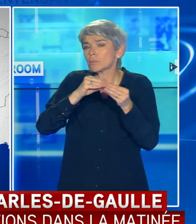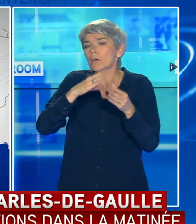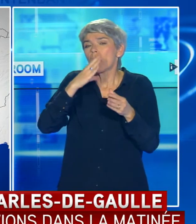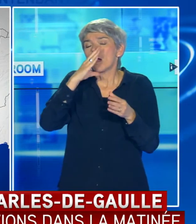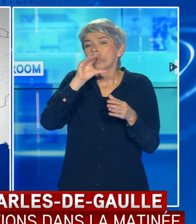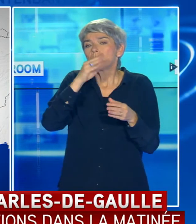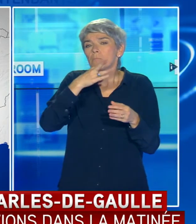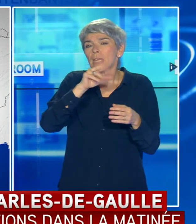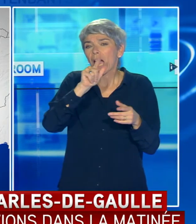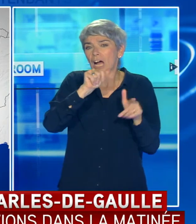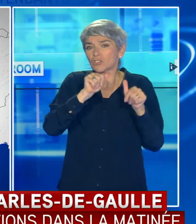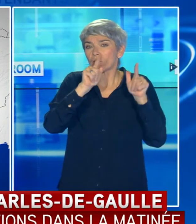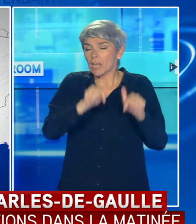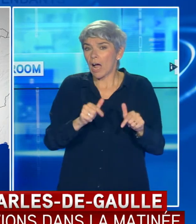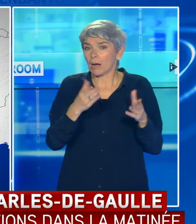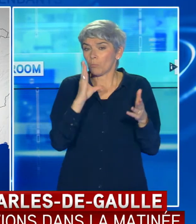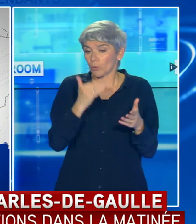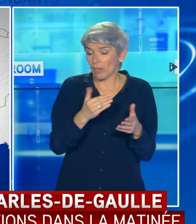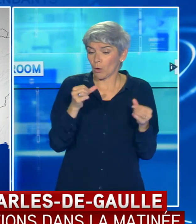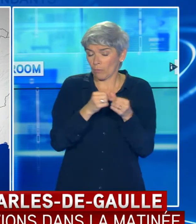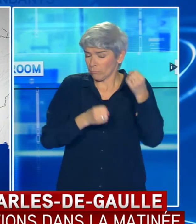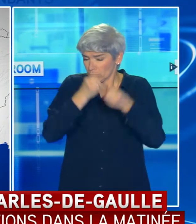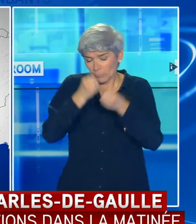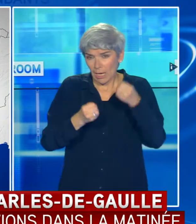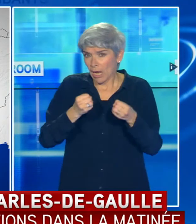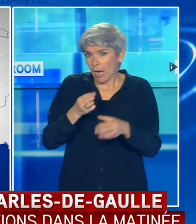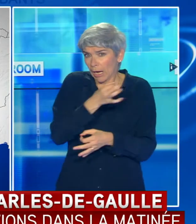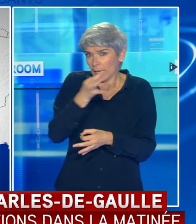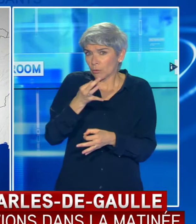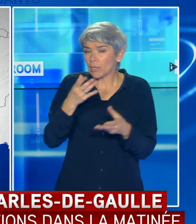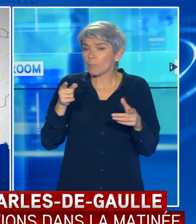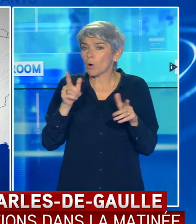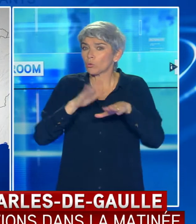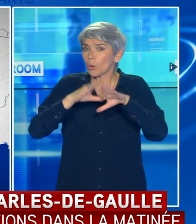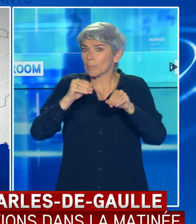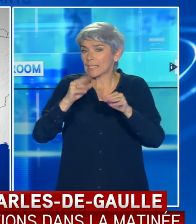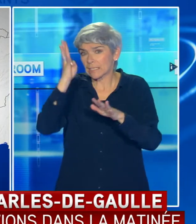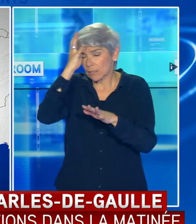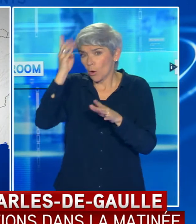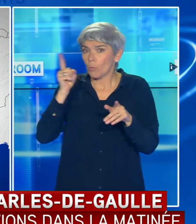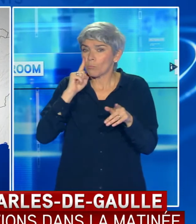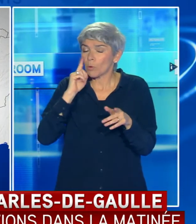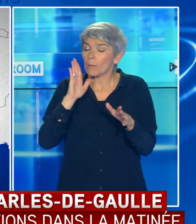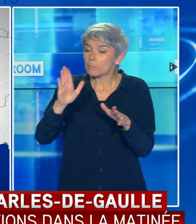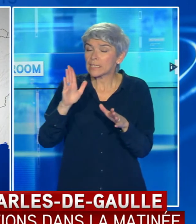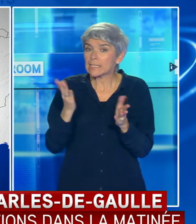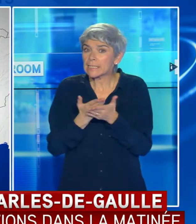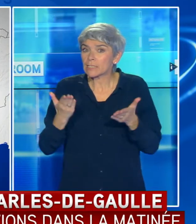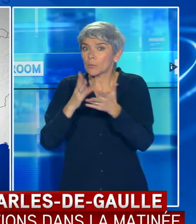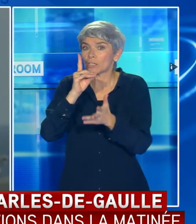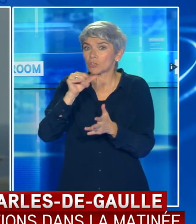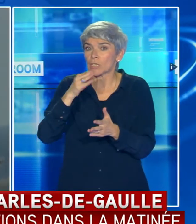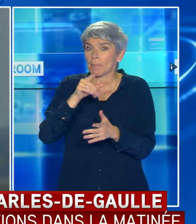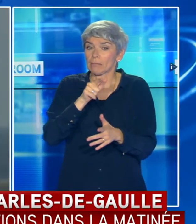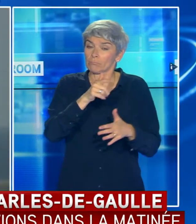aux Émirats Arabes Unis et en Jordanie. Ils bombardent régulièrement Raqqa ou Mossoul dans le cadre de l'opération Chamal. Selon